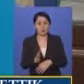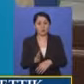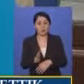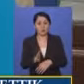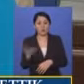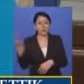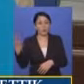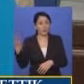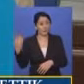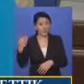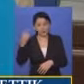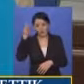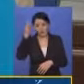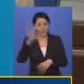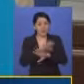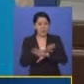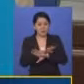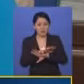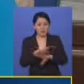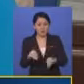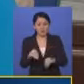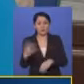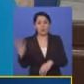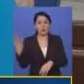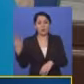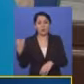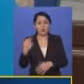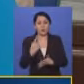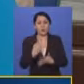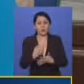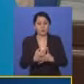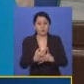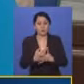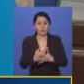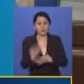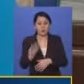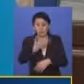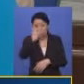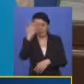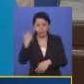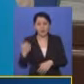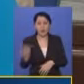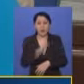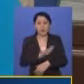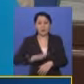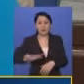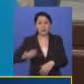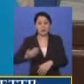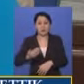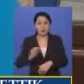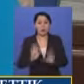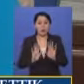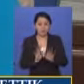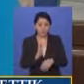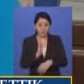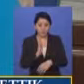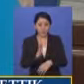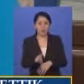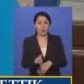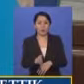Өткенге бұрылмаймыз. Өткенді көксеушілер енді оны қою керек. Біз тек қана алға қарай